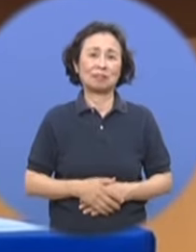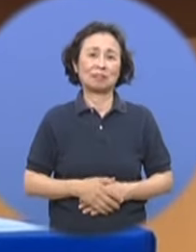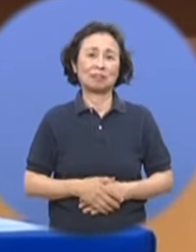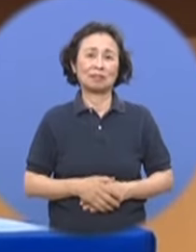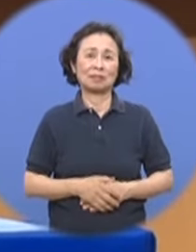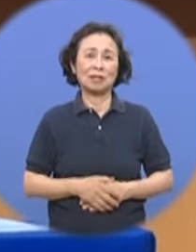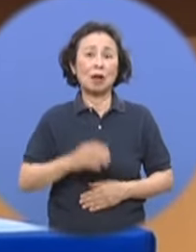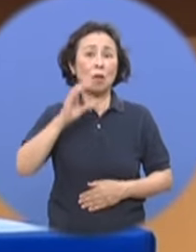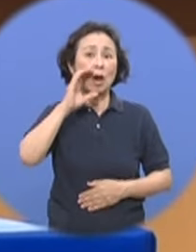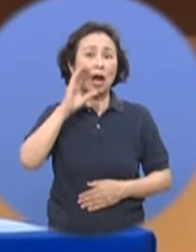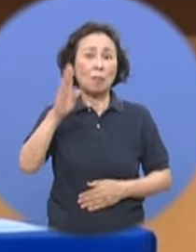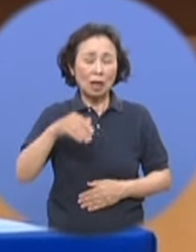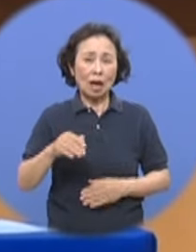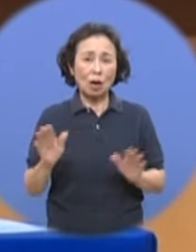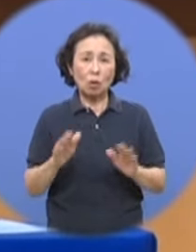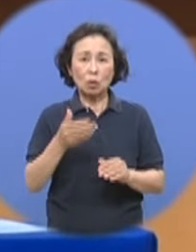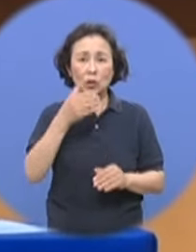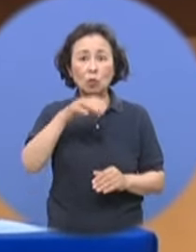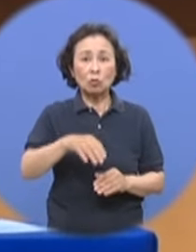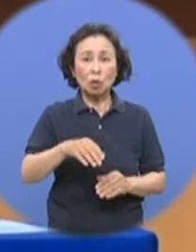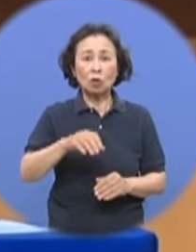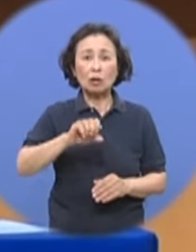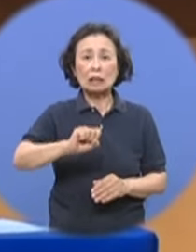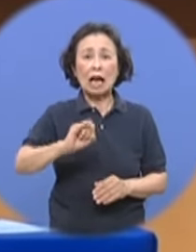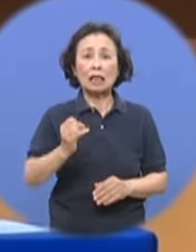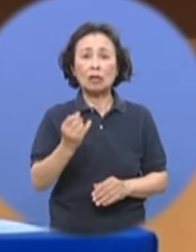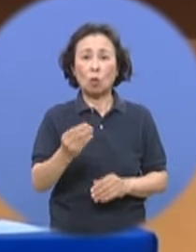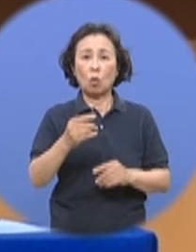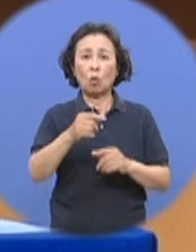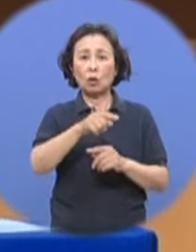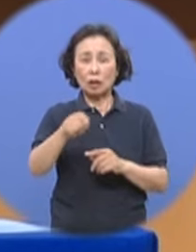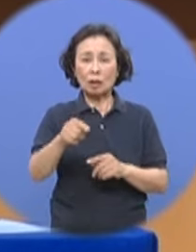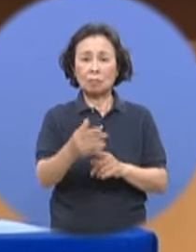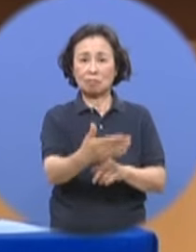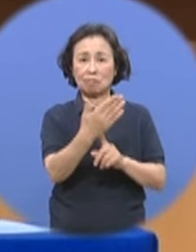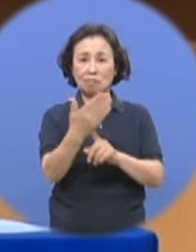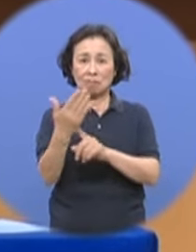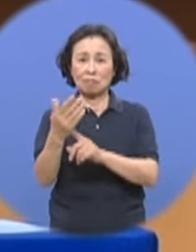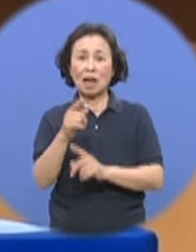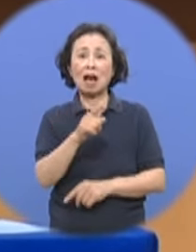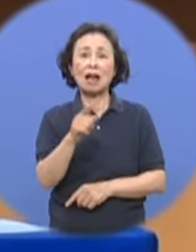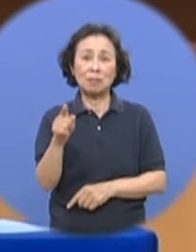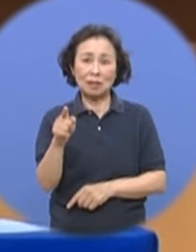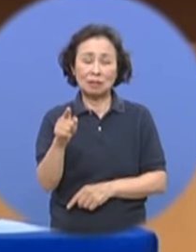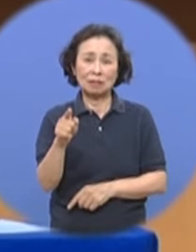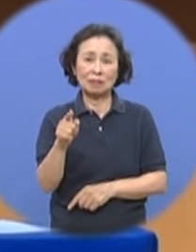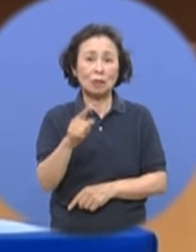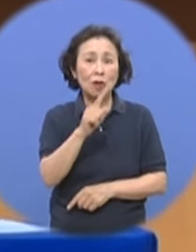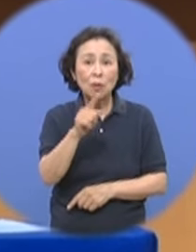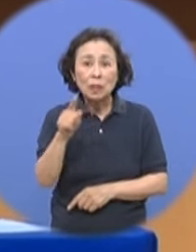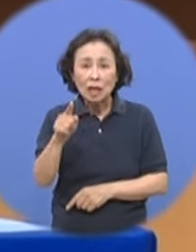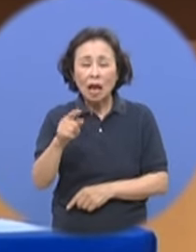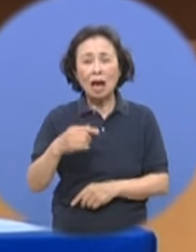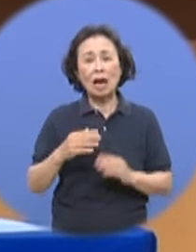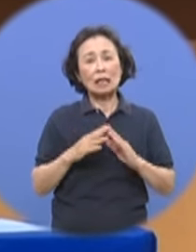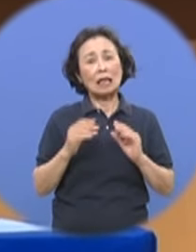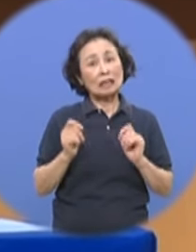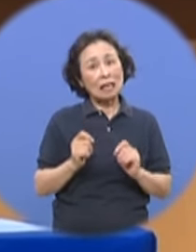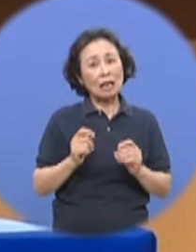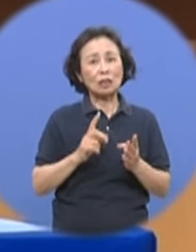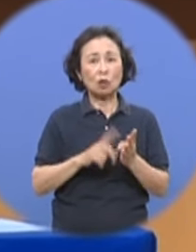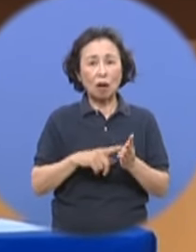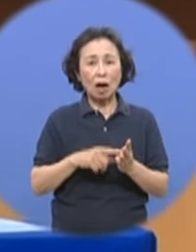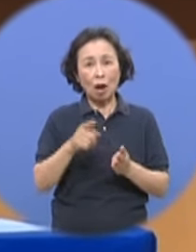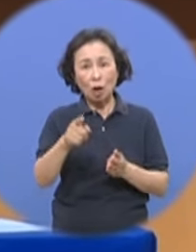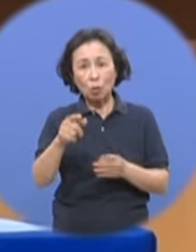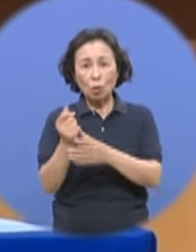の子ども食堂のサイトにそれぞれ子ども食堂が掲載されてますので、まあ、お近くのとか、あ、ここ